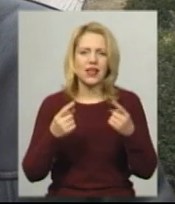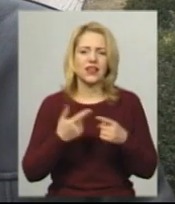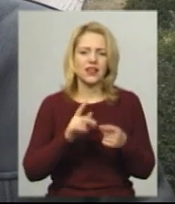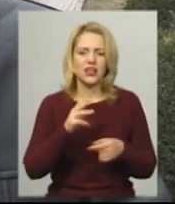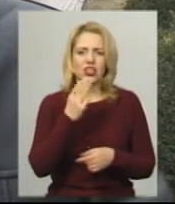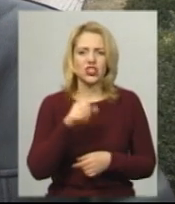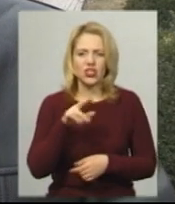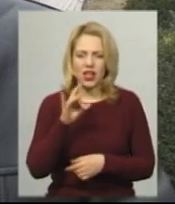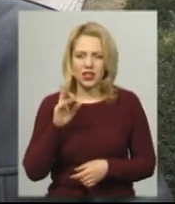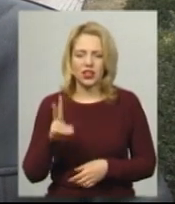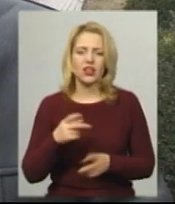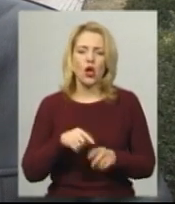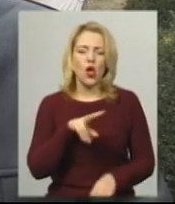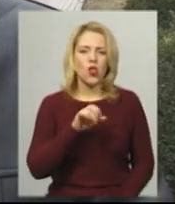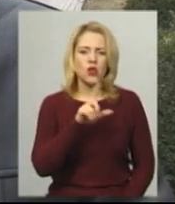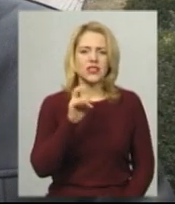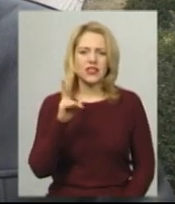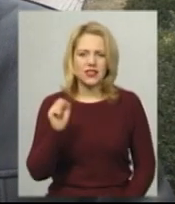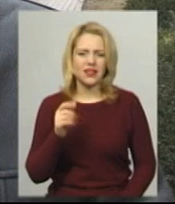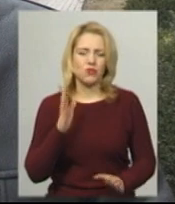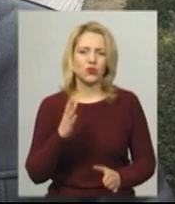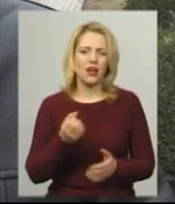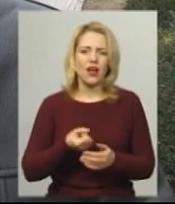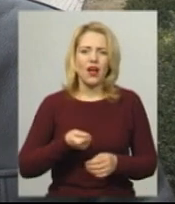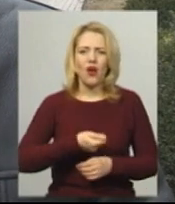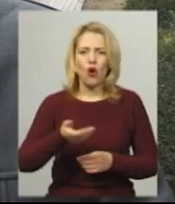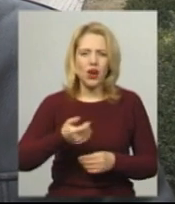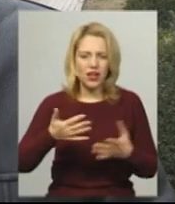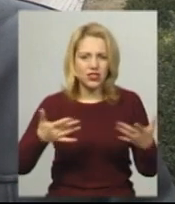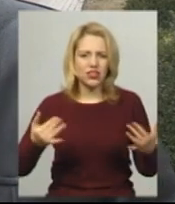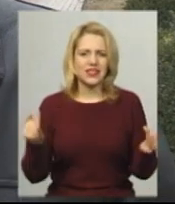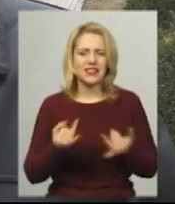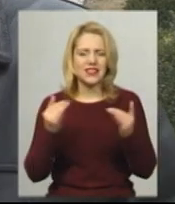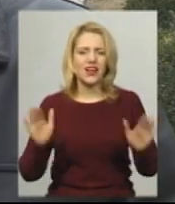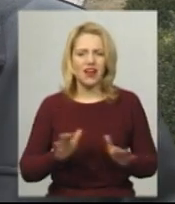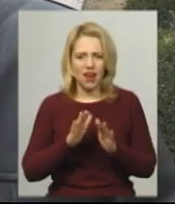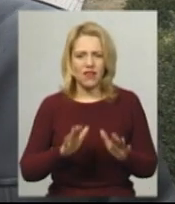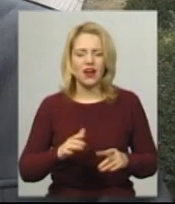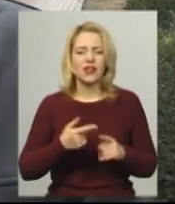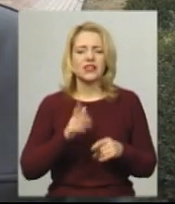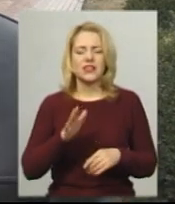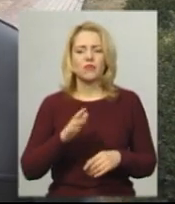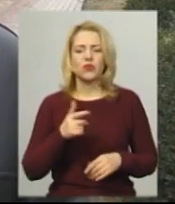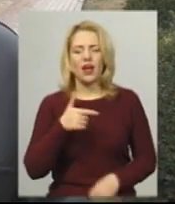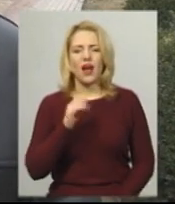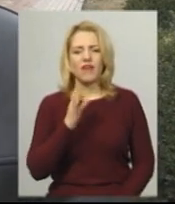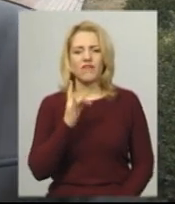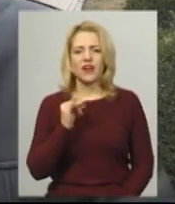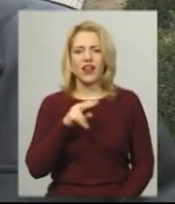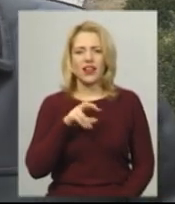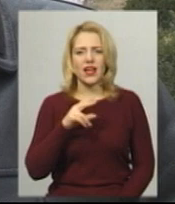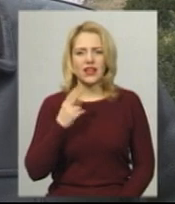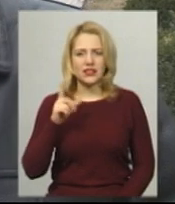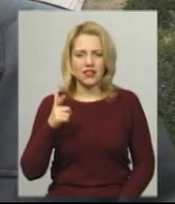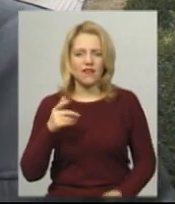Тетяни Лозинської буде колядочка дуже цікава, це і будуть колядки «Ганни Гаврилець», використані